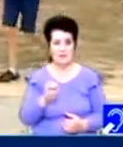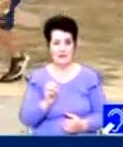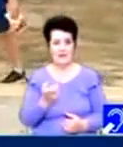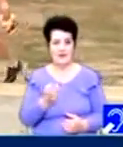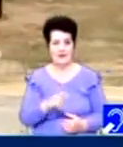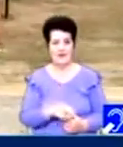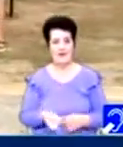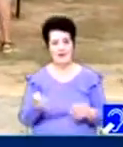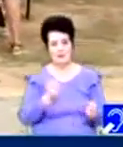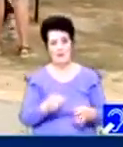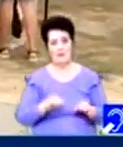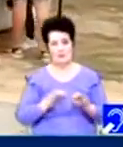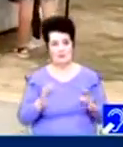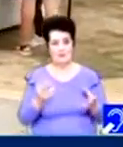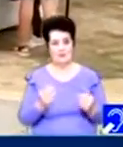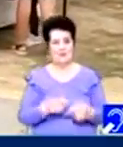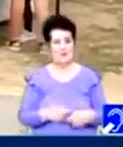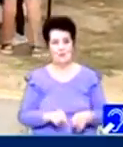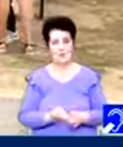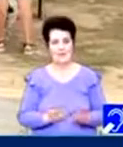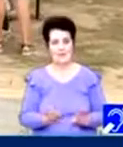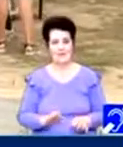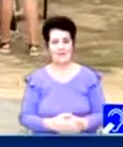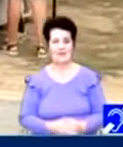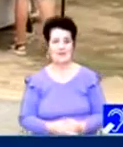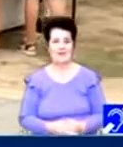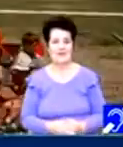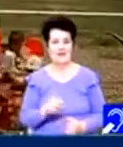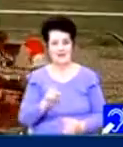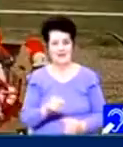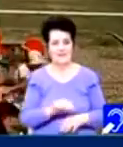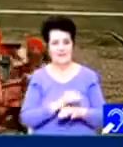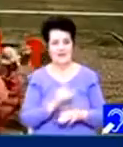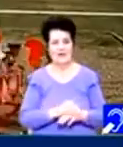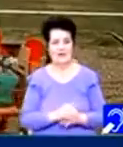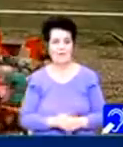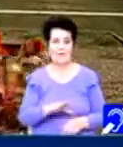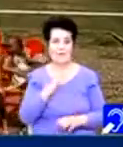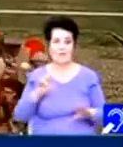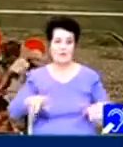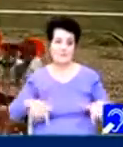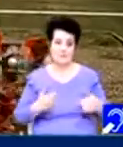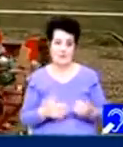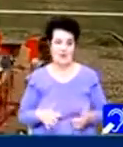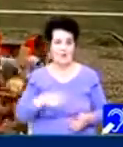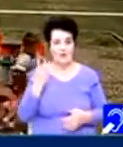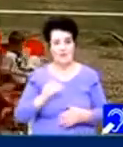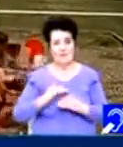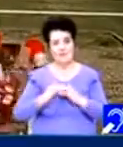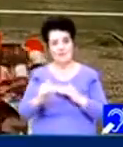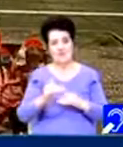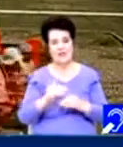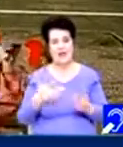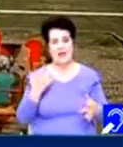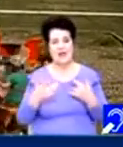sărbători tot aduc, dar nu chiar așa, da. Aici e bravo. A fost reabilitată și fosta scenă de vară.